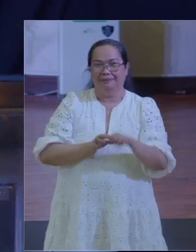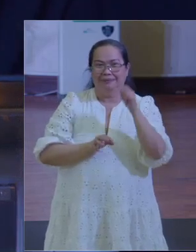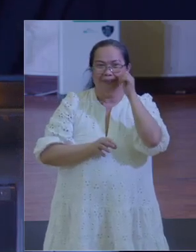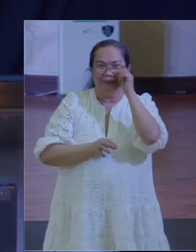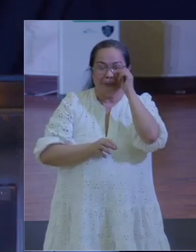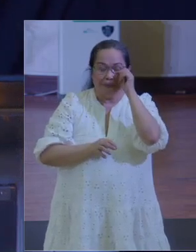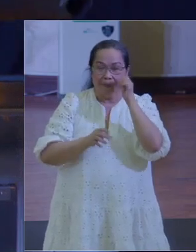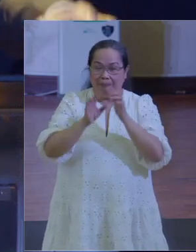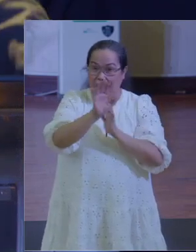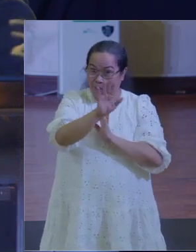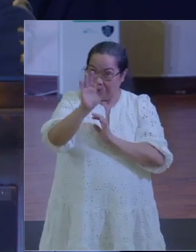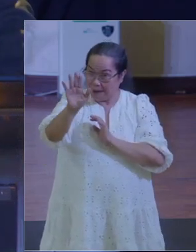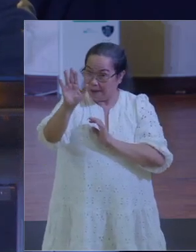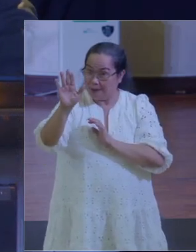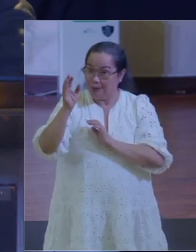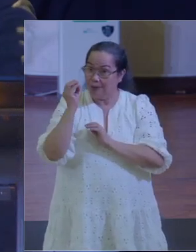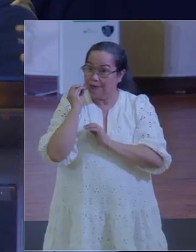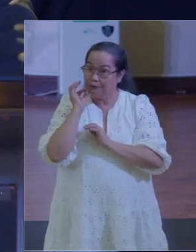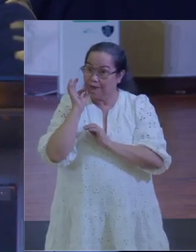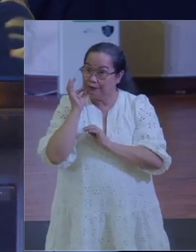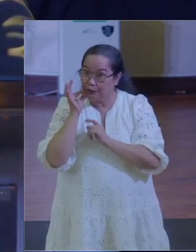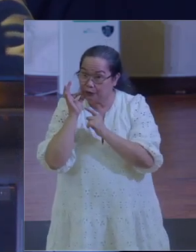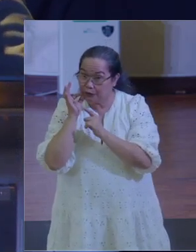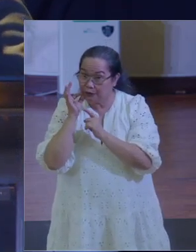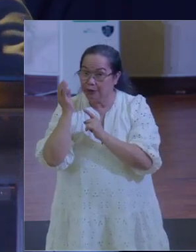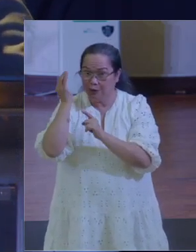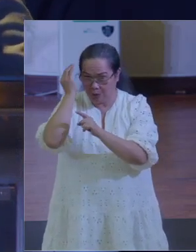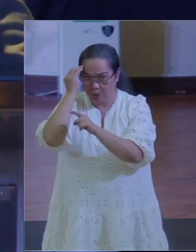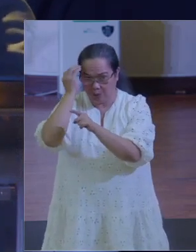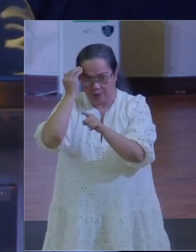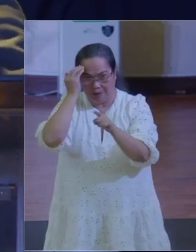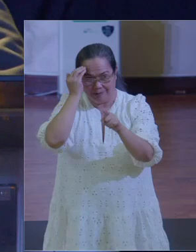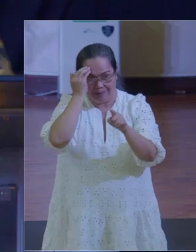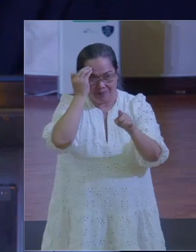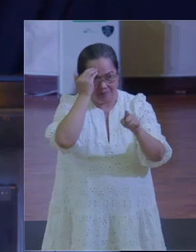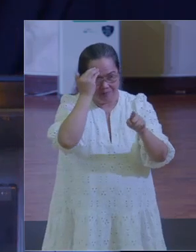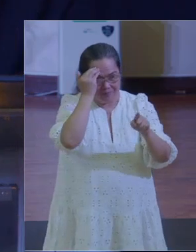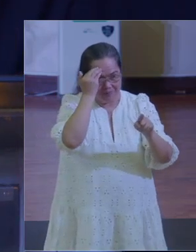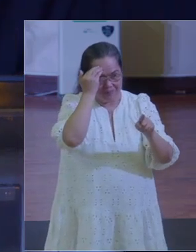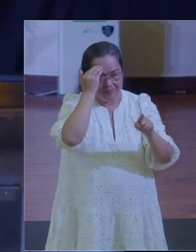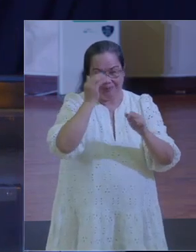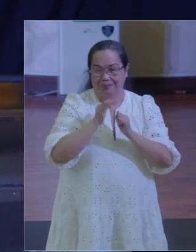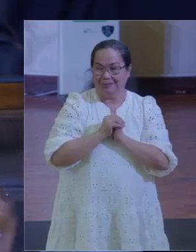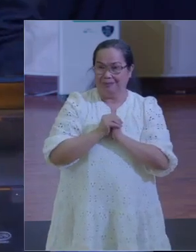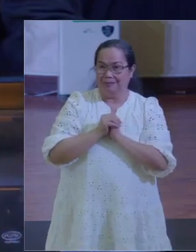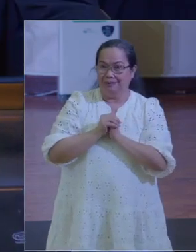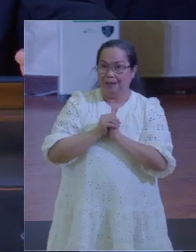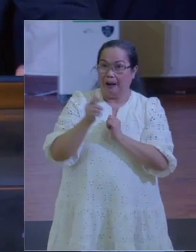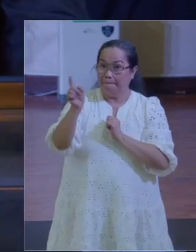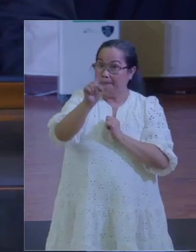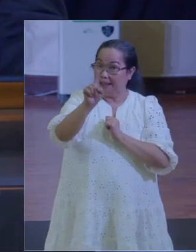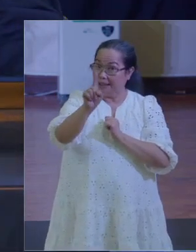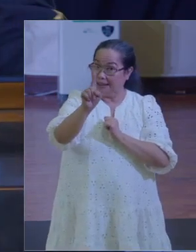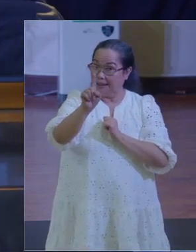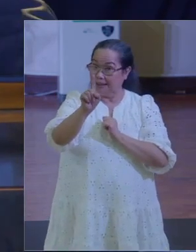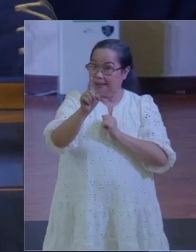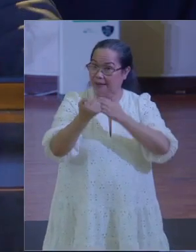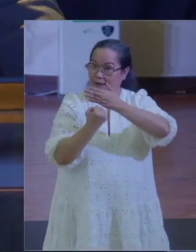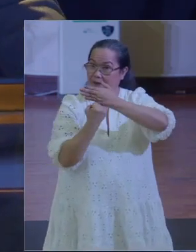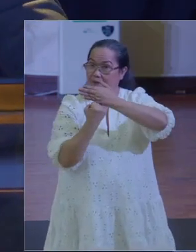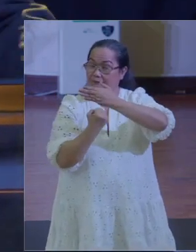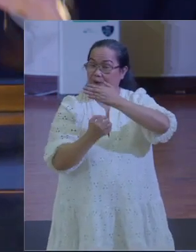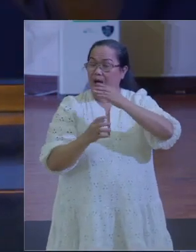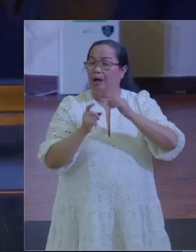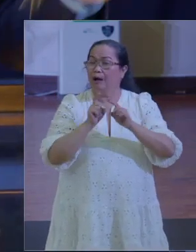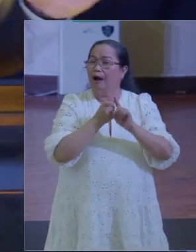kanilang bunga, makikilala mo sila. Pero yung pundasyon